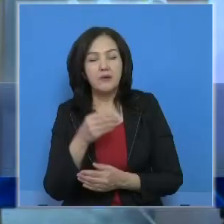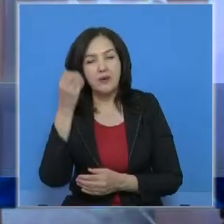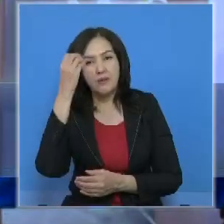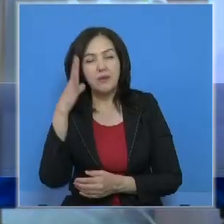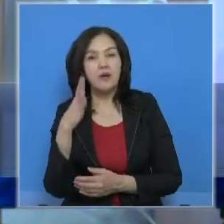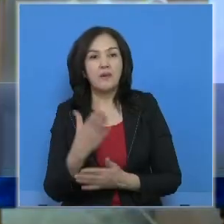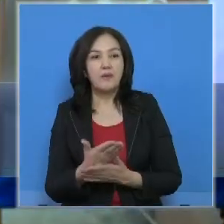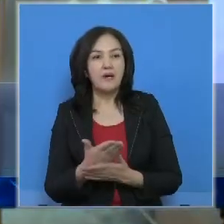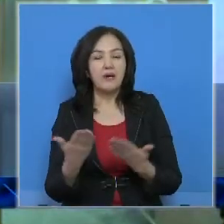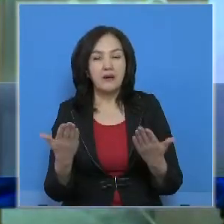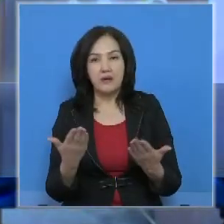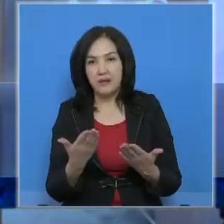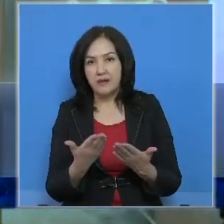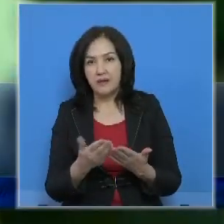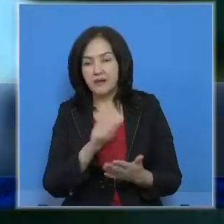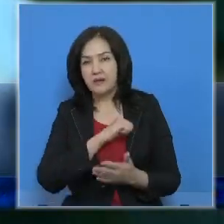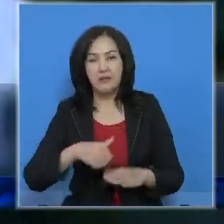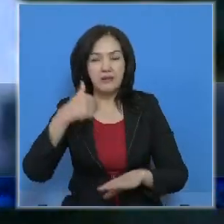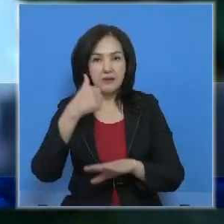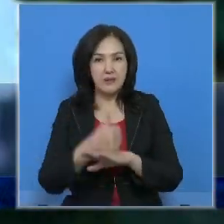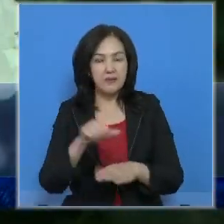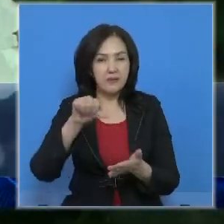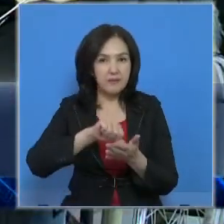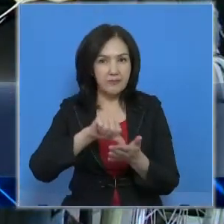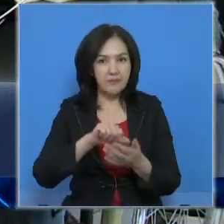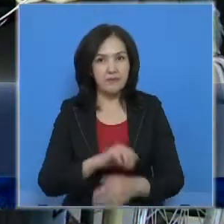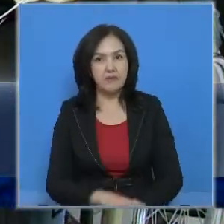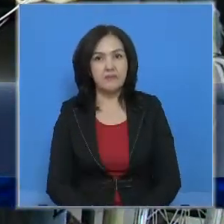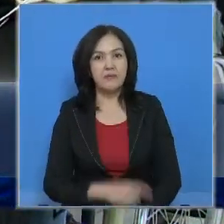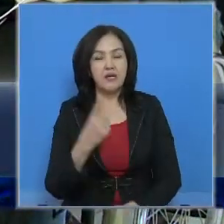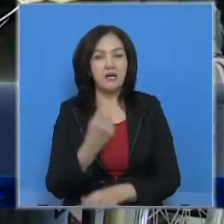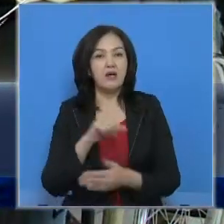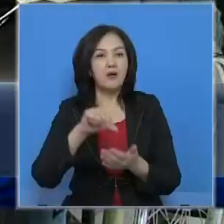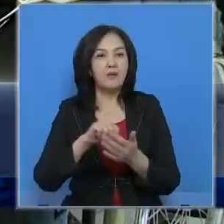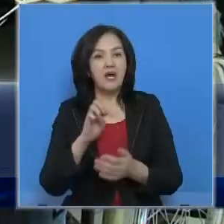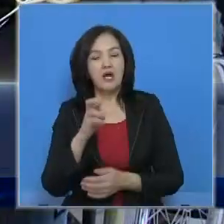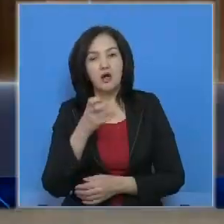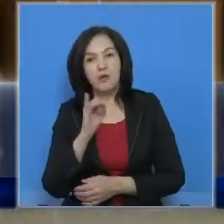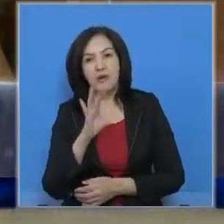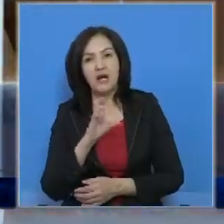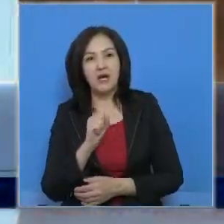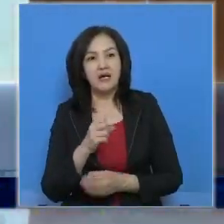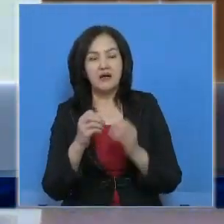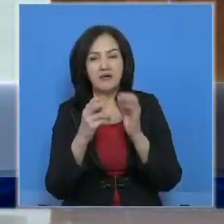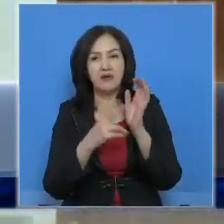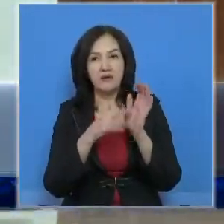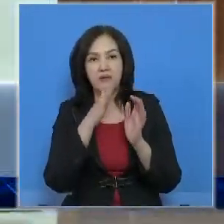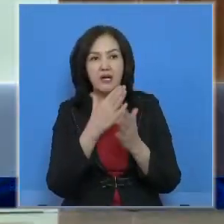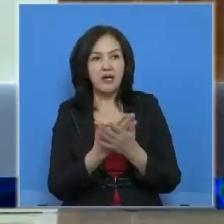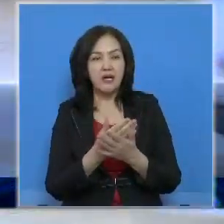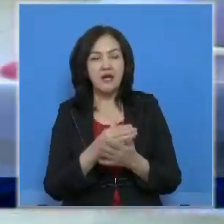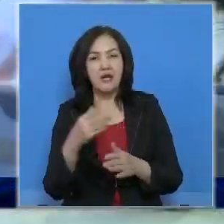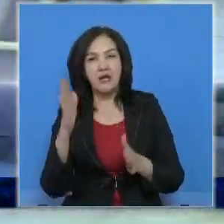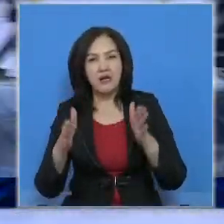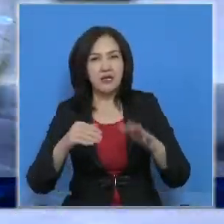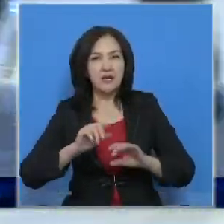умницы. Ведь самое главное – это участие. Одна из участниц – Айсулу Султанова. Ей 18 лет. Она